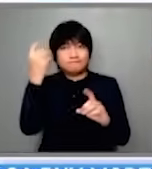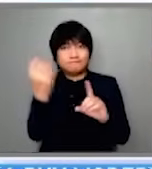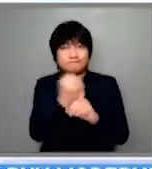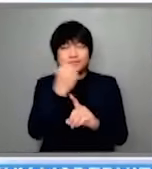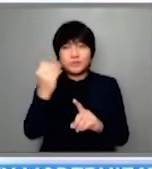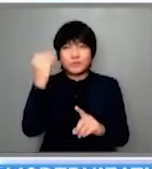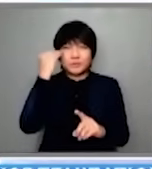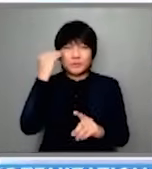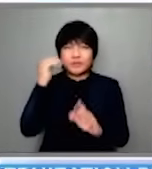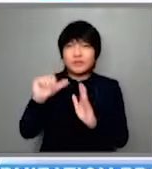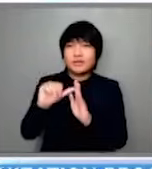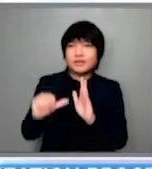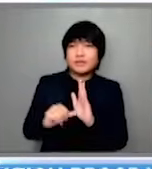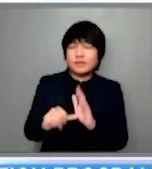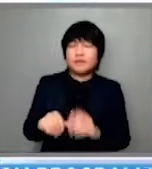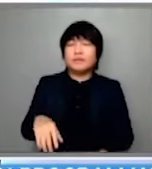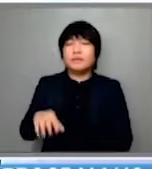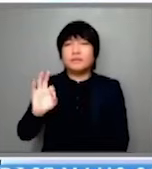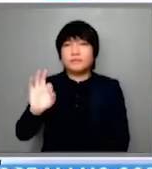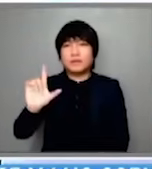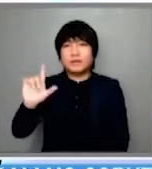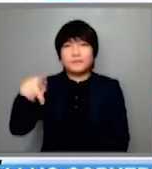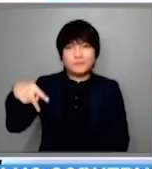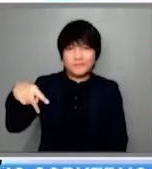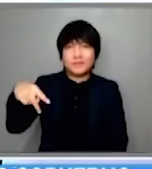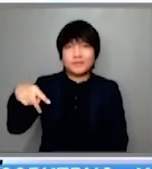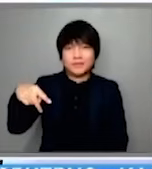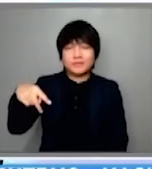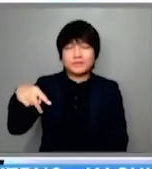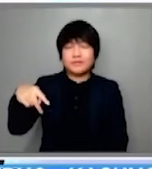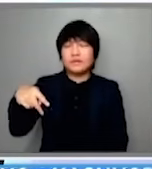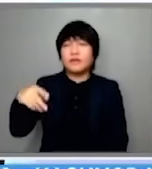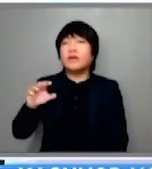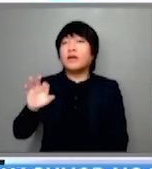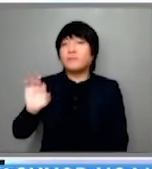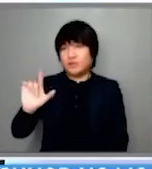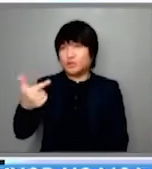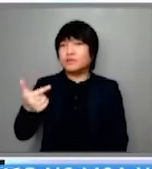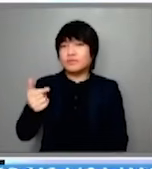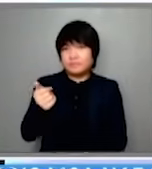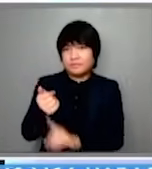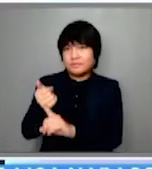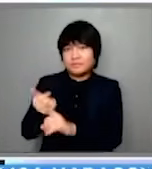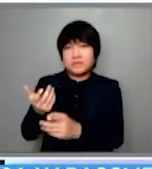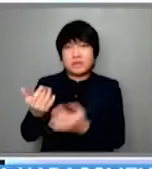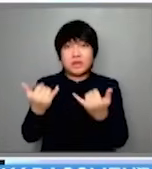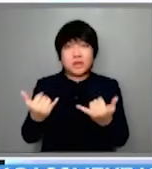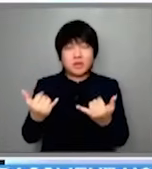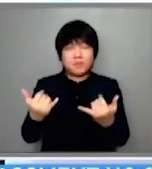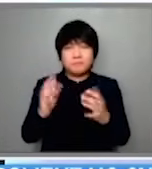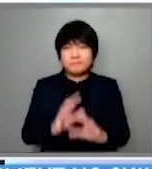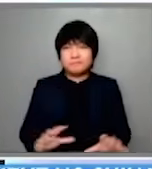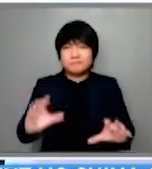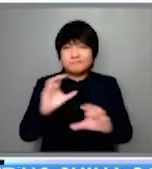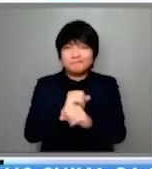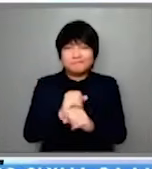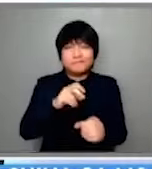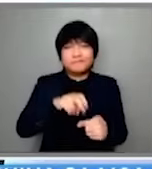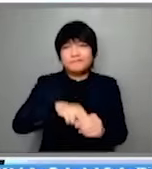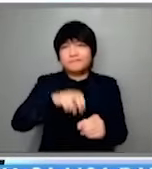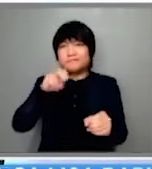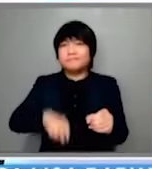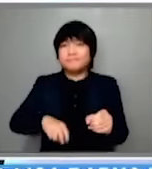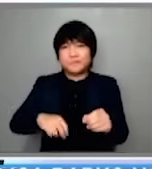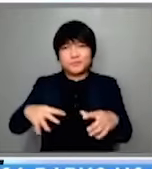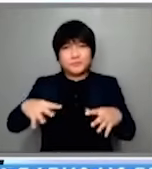Felipe L. Gozon o mas kilala bilang FLG. Kaya sa kanyang pagre-retiro bilang CEO, ating balikan ang kanyang